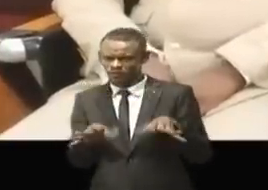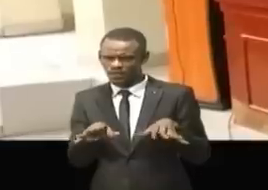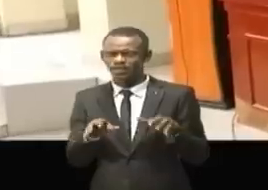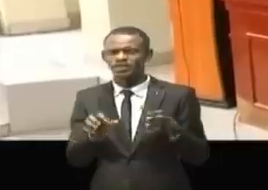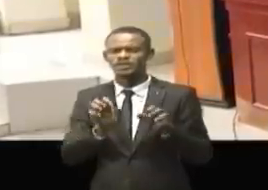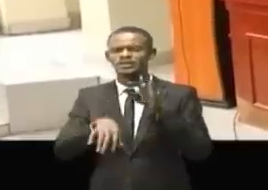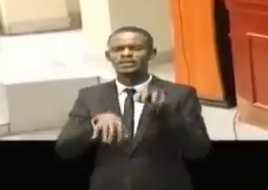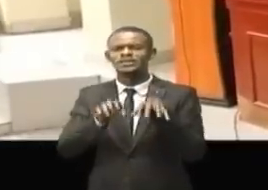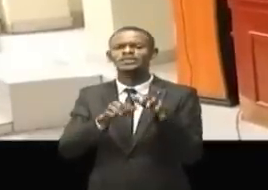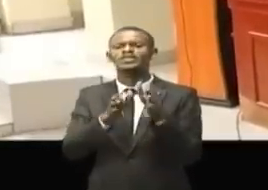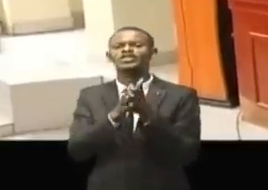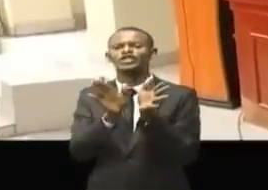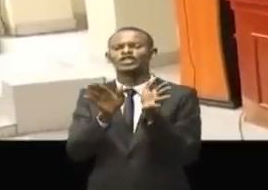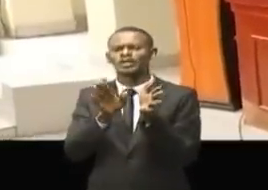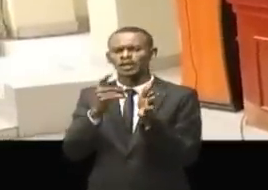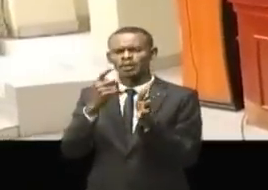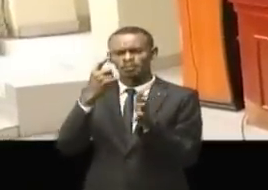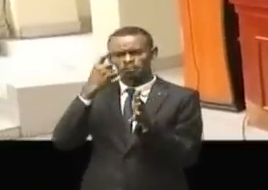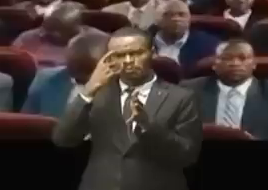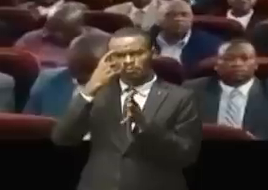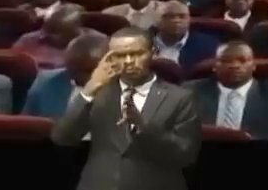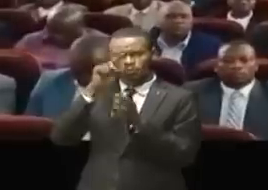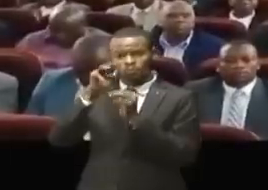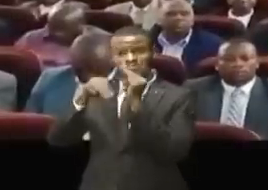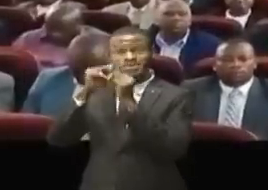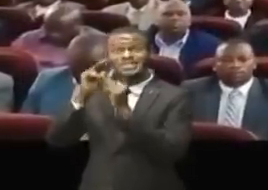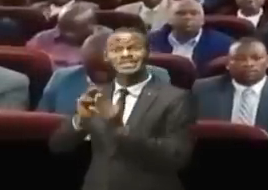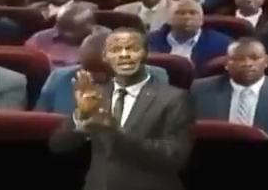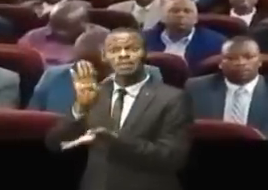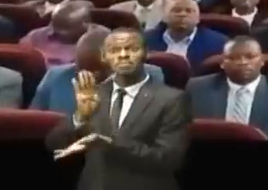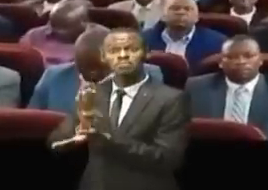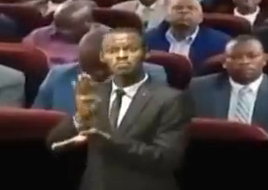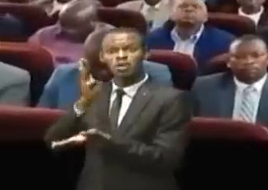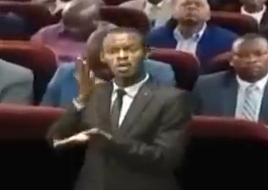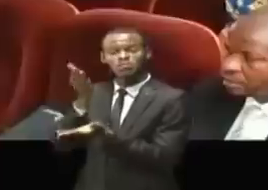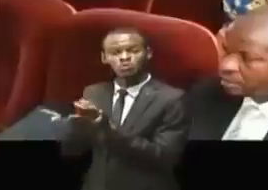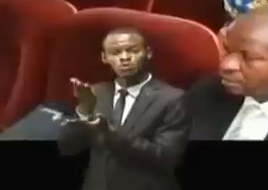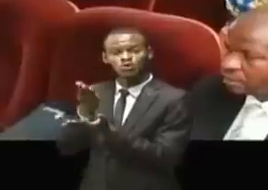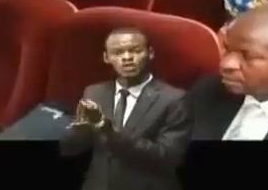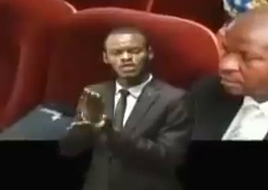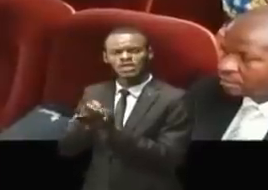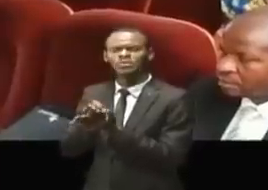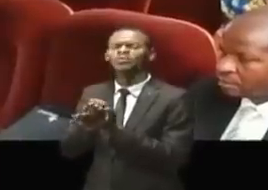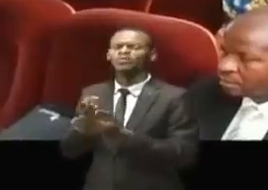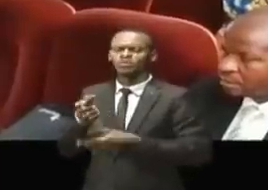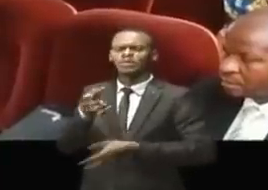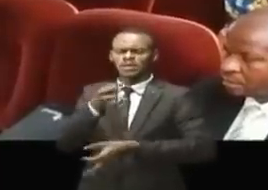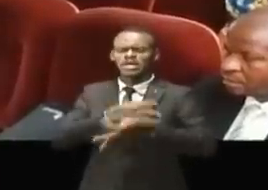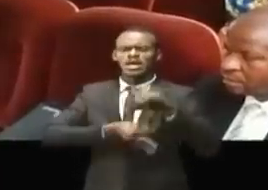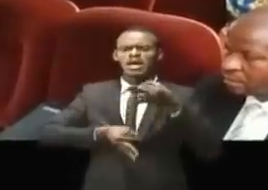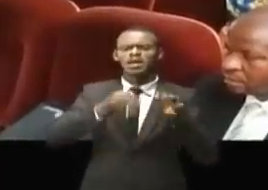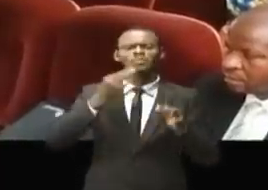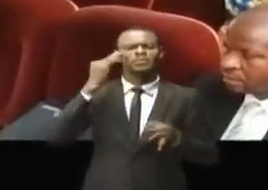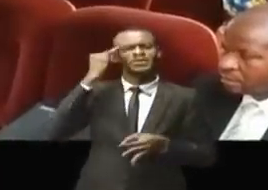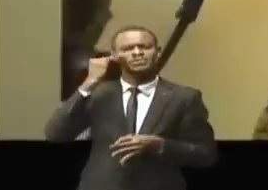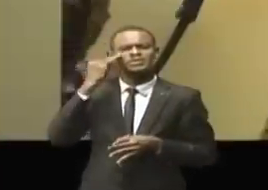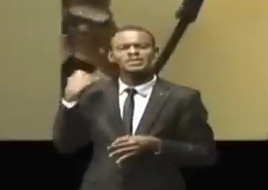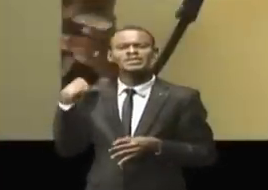Pierrot Nke Sanamoko, représentant le ministre d'État, à mission. L'objectif